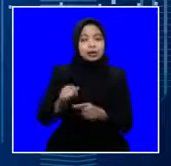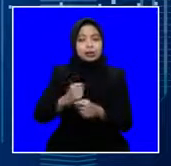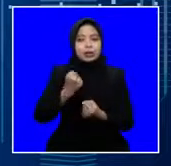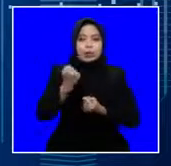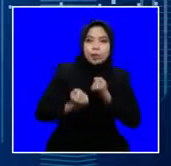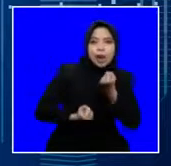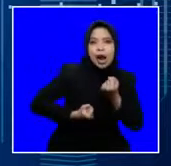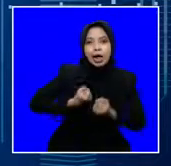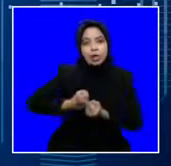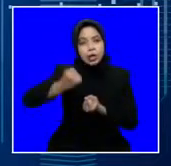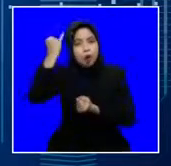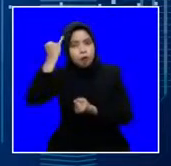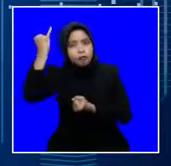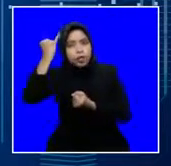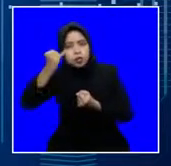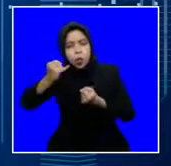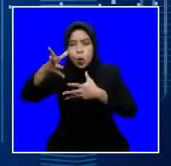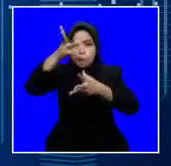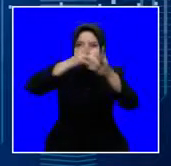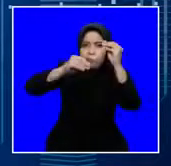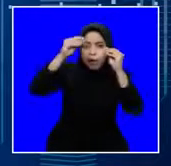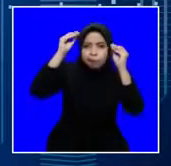berlari, berinovasi untuk